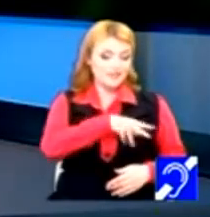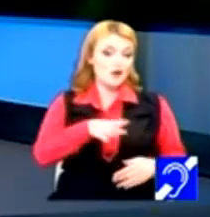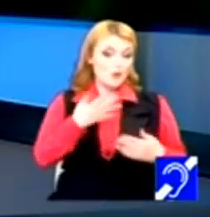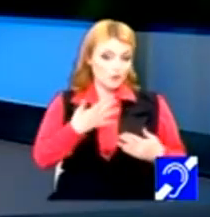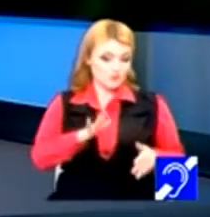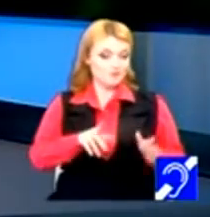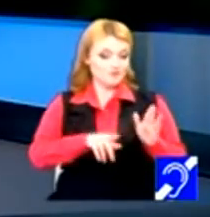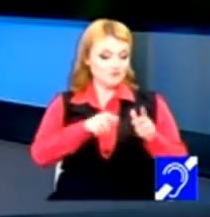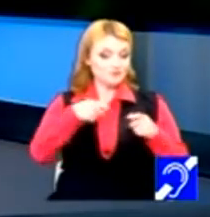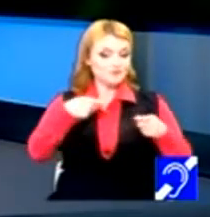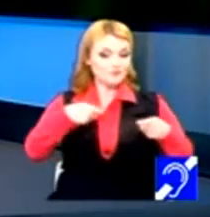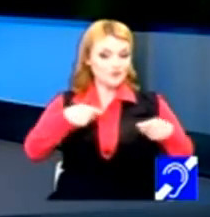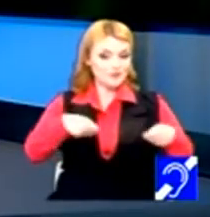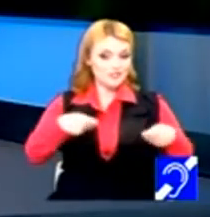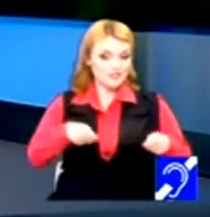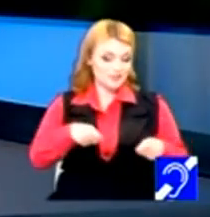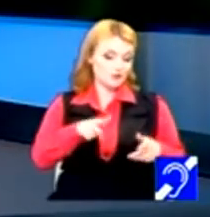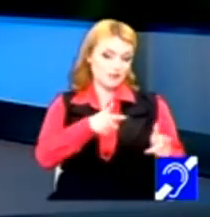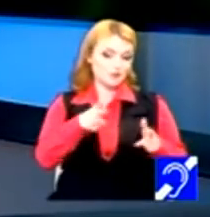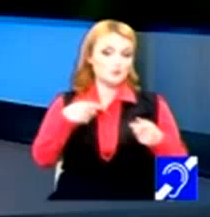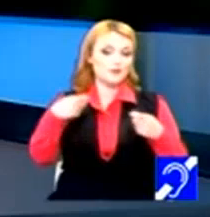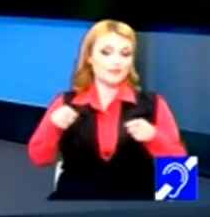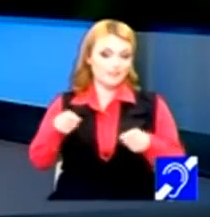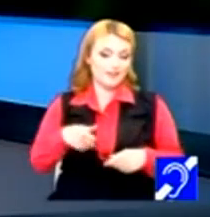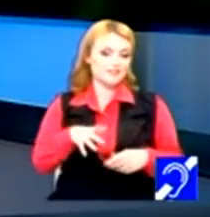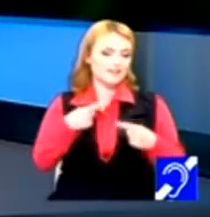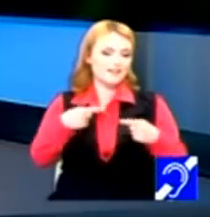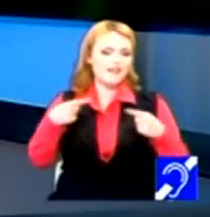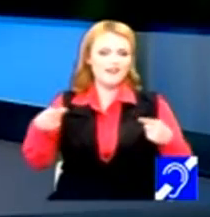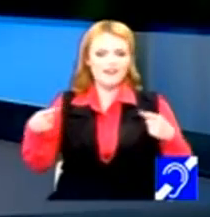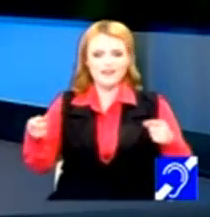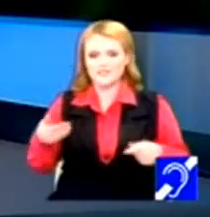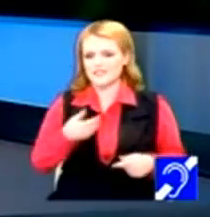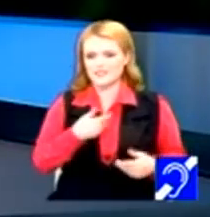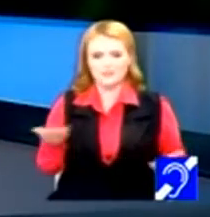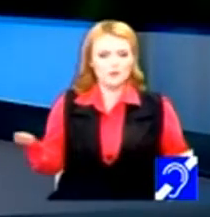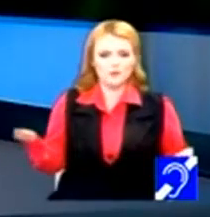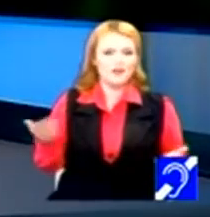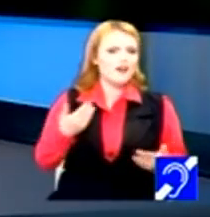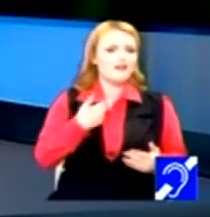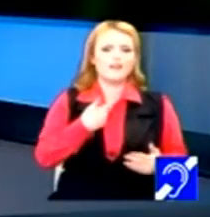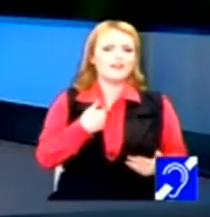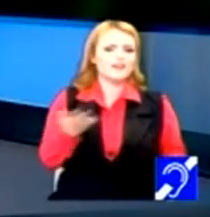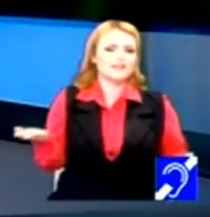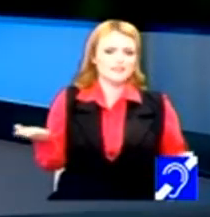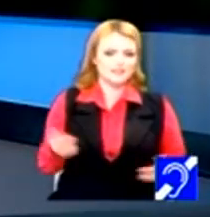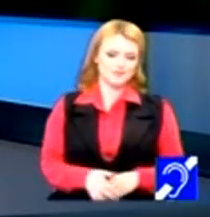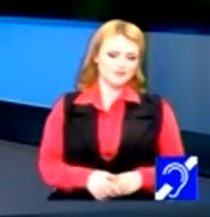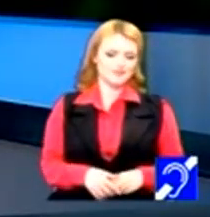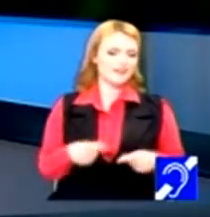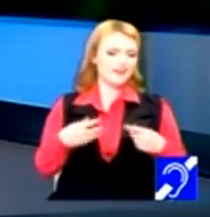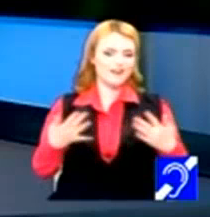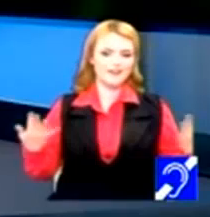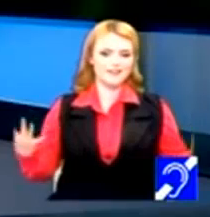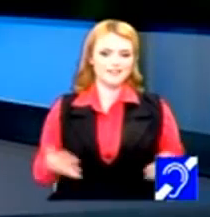pe cumpărători. Meșterii populare oferă o alternativă pentru mărțișoarele clasice, multe dintre ele fără personalitate. La modă